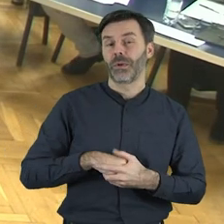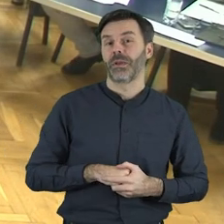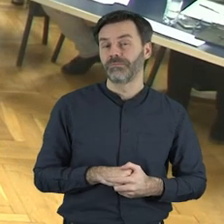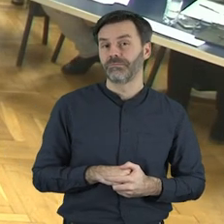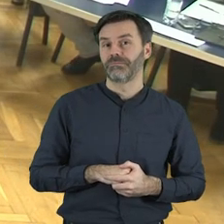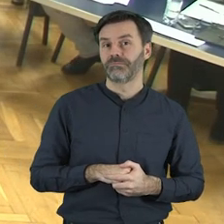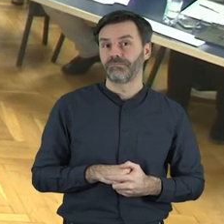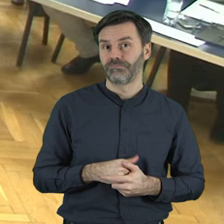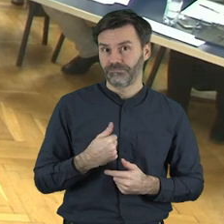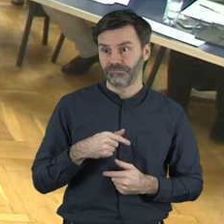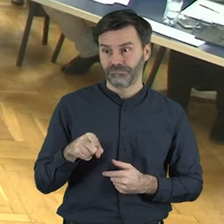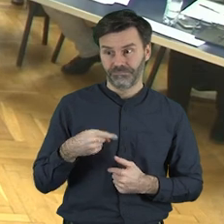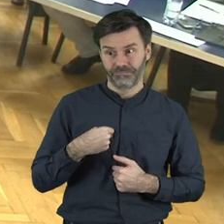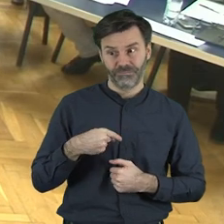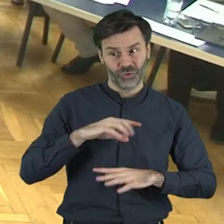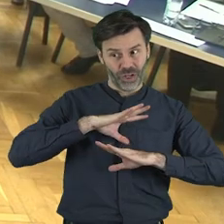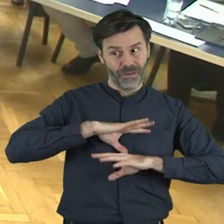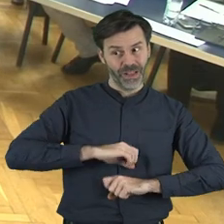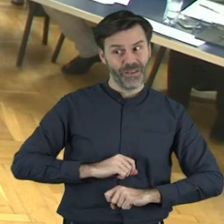Szanowni Państwo,